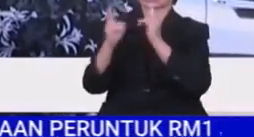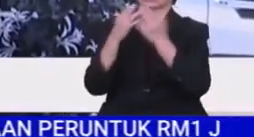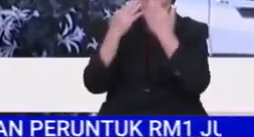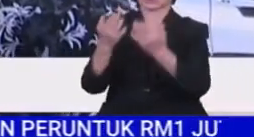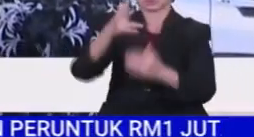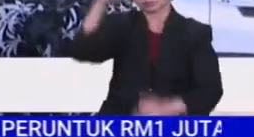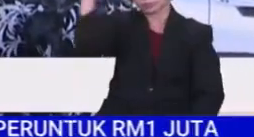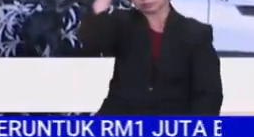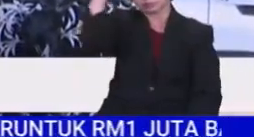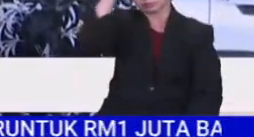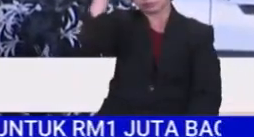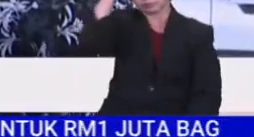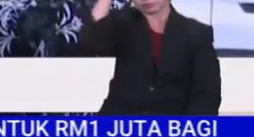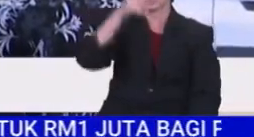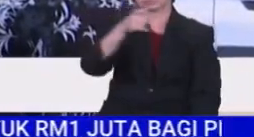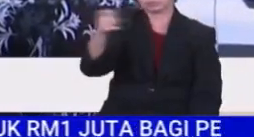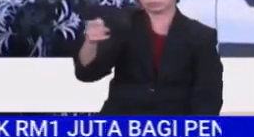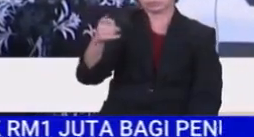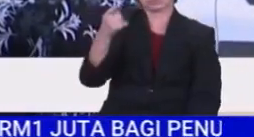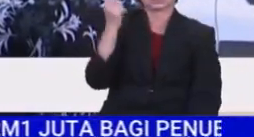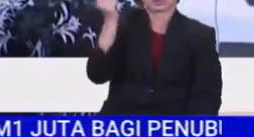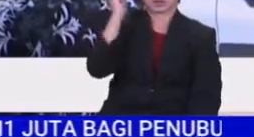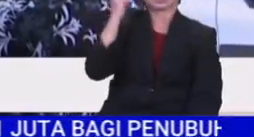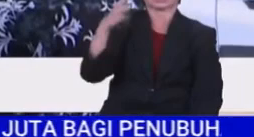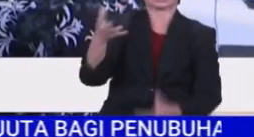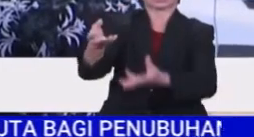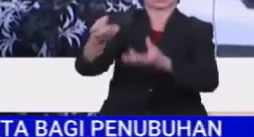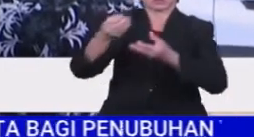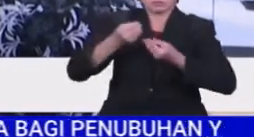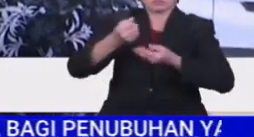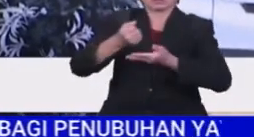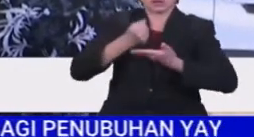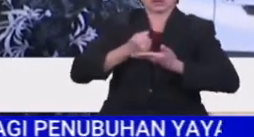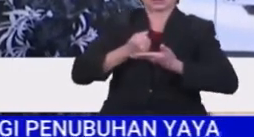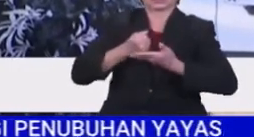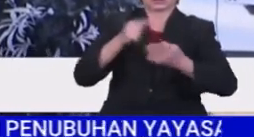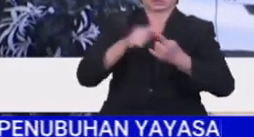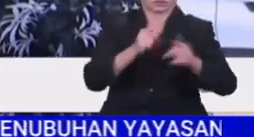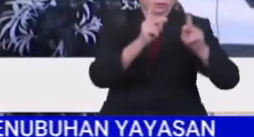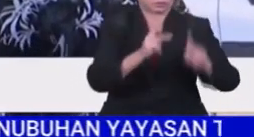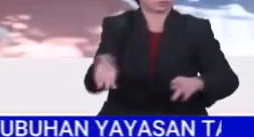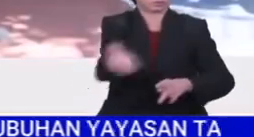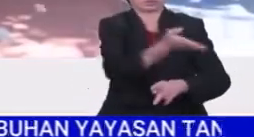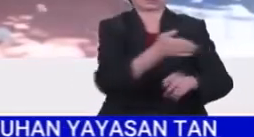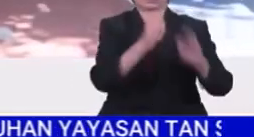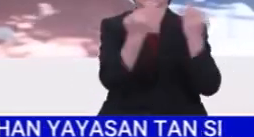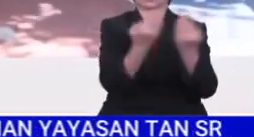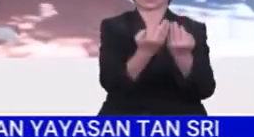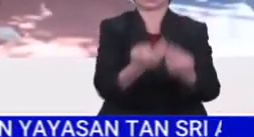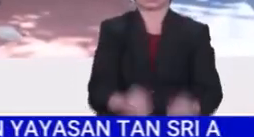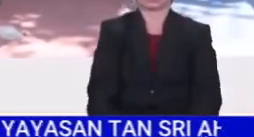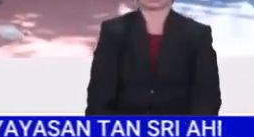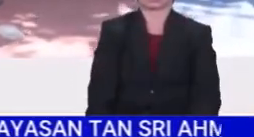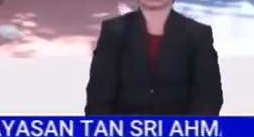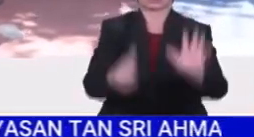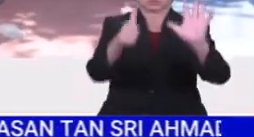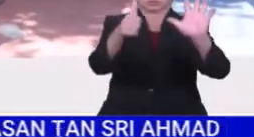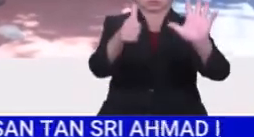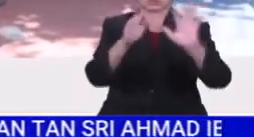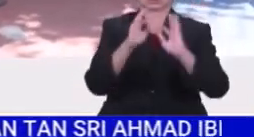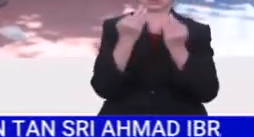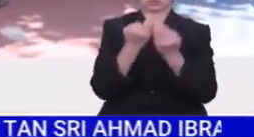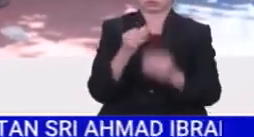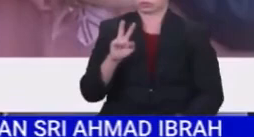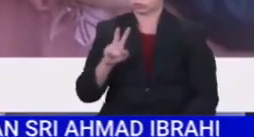pekerjaan yang sebentar lebih memberikan sumbangan bantuan kepada bangsa-bangsa kebakaran 6 keluarga